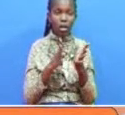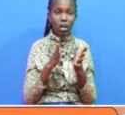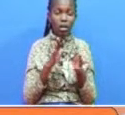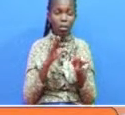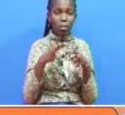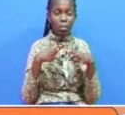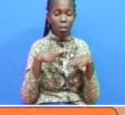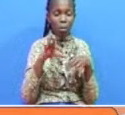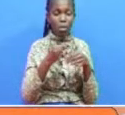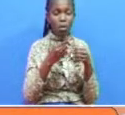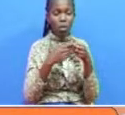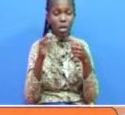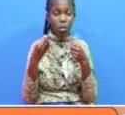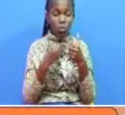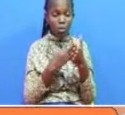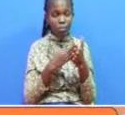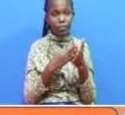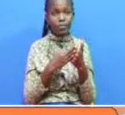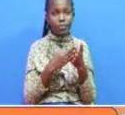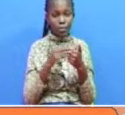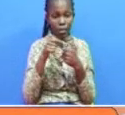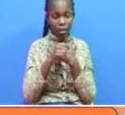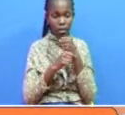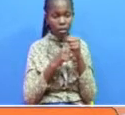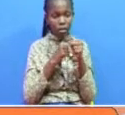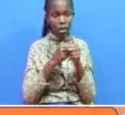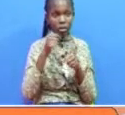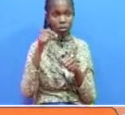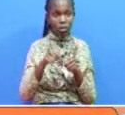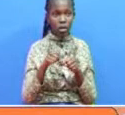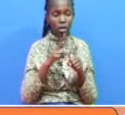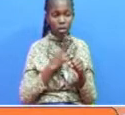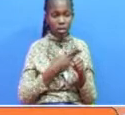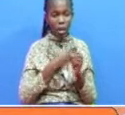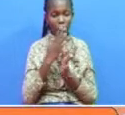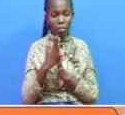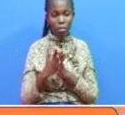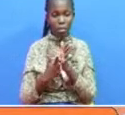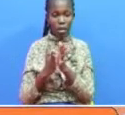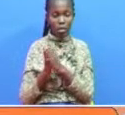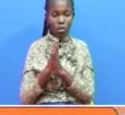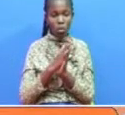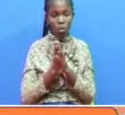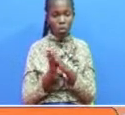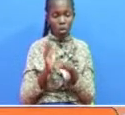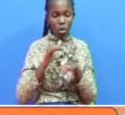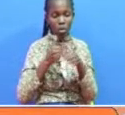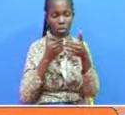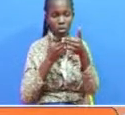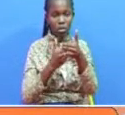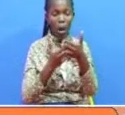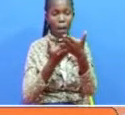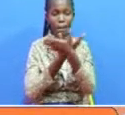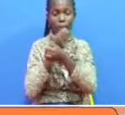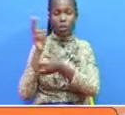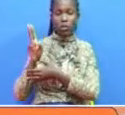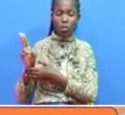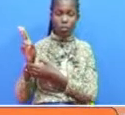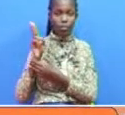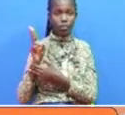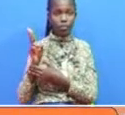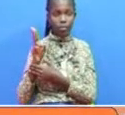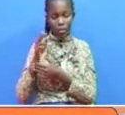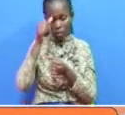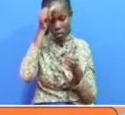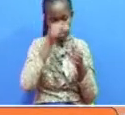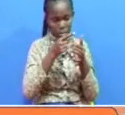usakuwa matukukenda mwini wanyanya ni mwakaniu. Na umu mdhe ni tukumbani senge wa yi mwanya yulu utongoi wa Musumiru Kinyata.